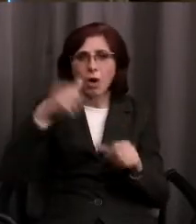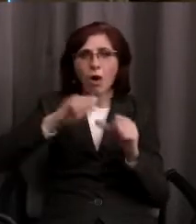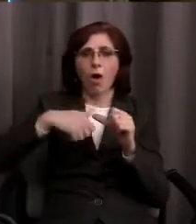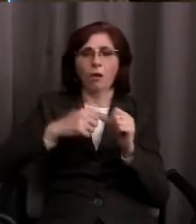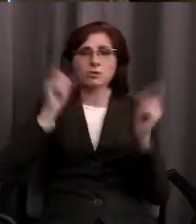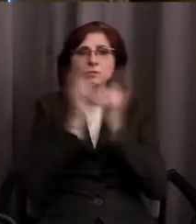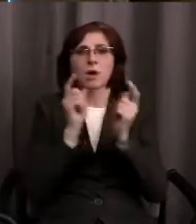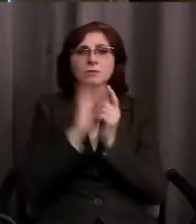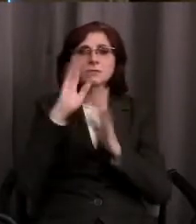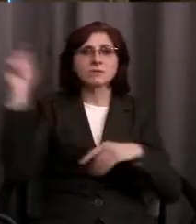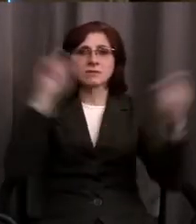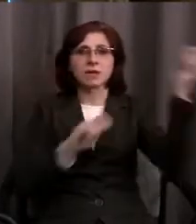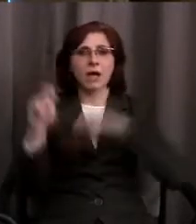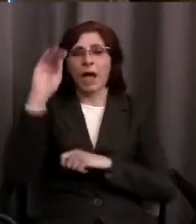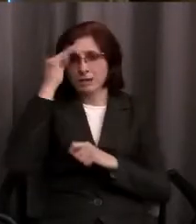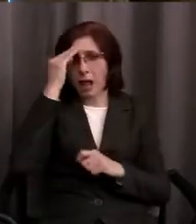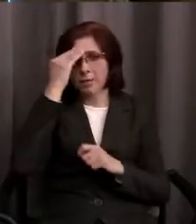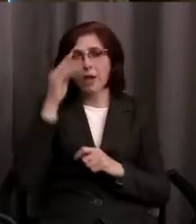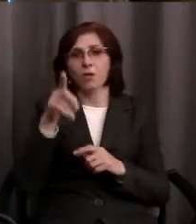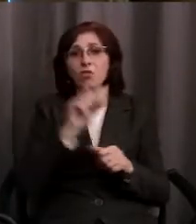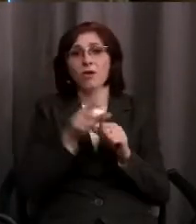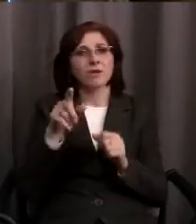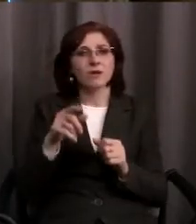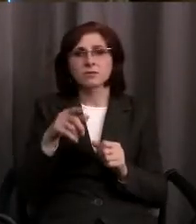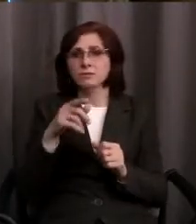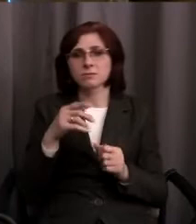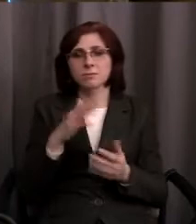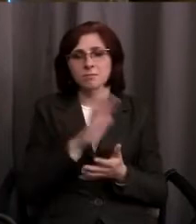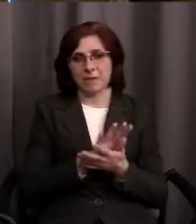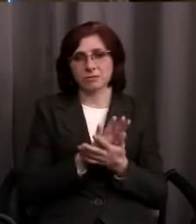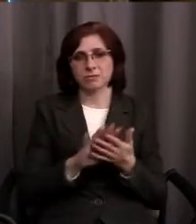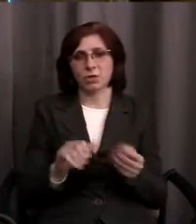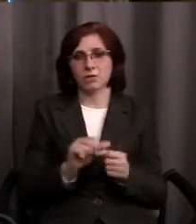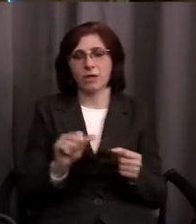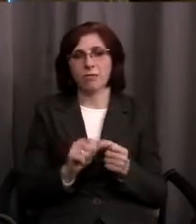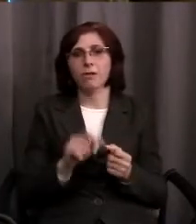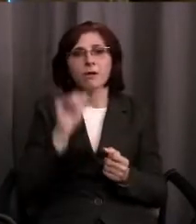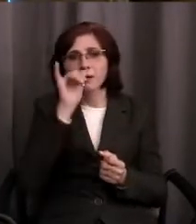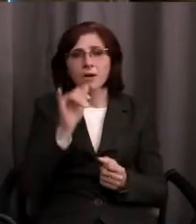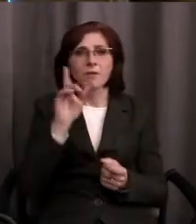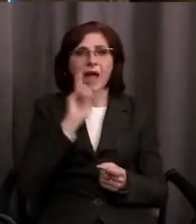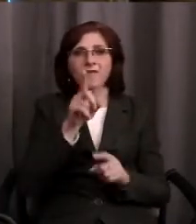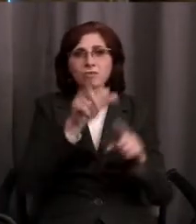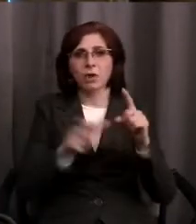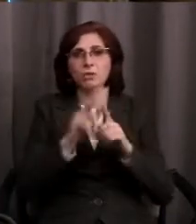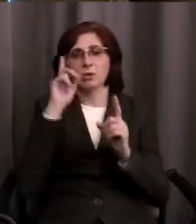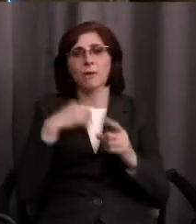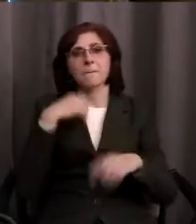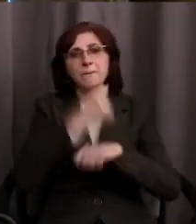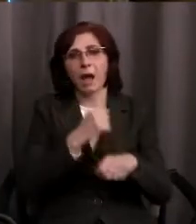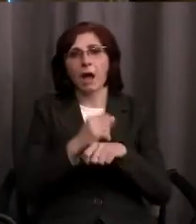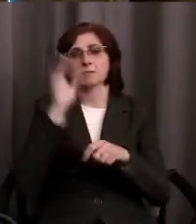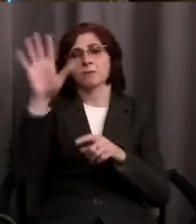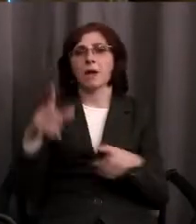na zjazdach alzheimerowskich. Proszę Państwa, to jest nieocenione. Część osób pracujących czy też